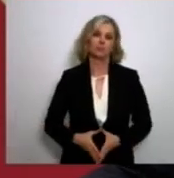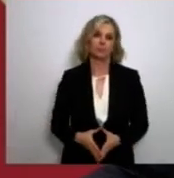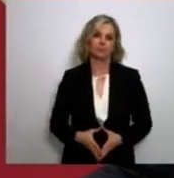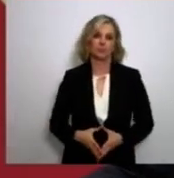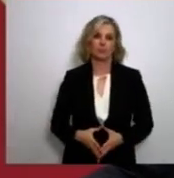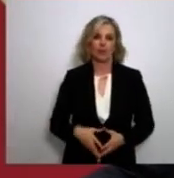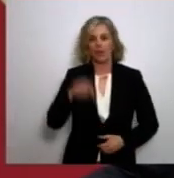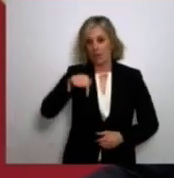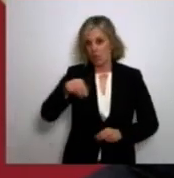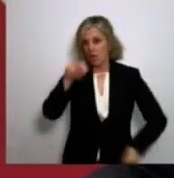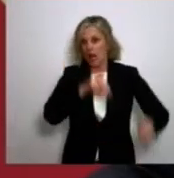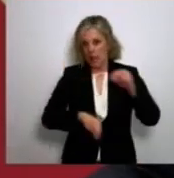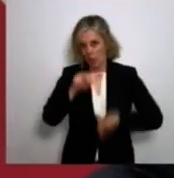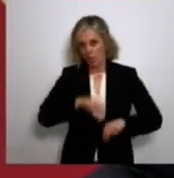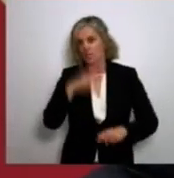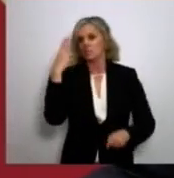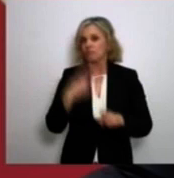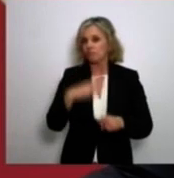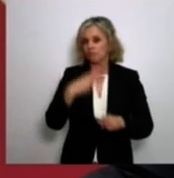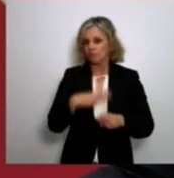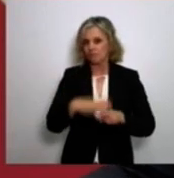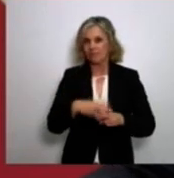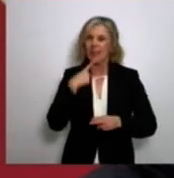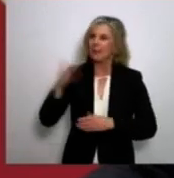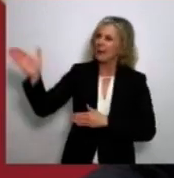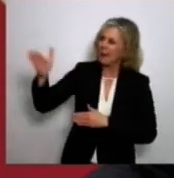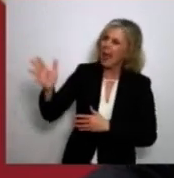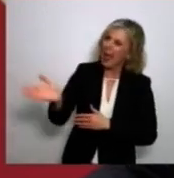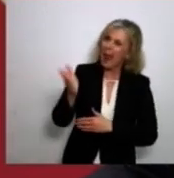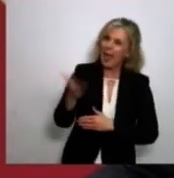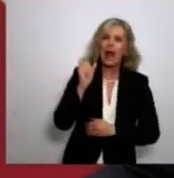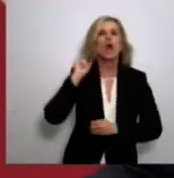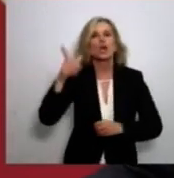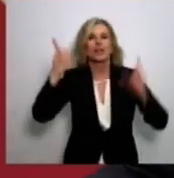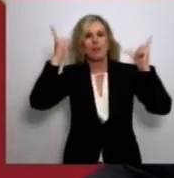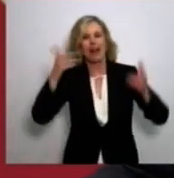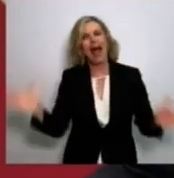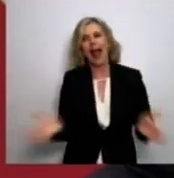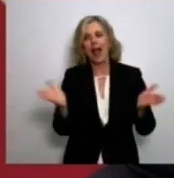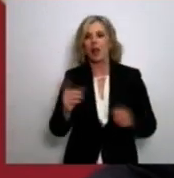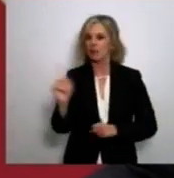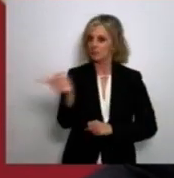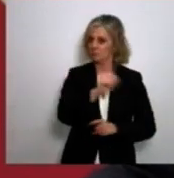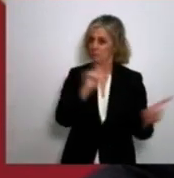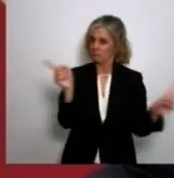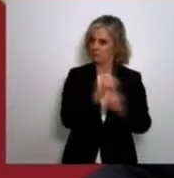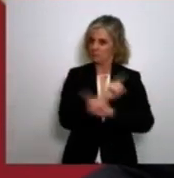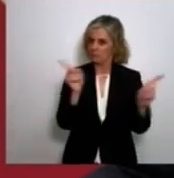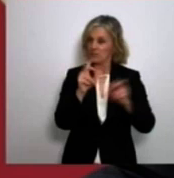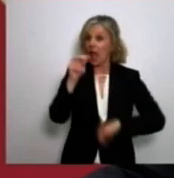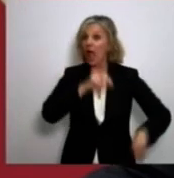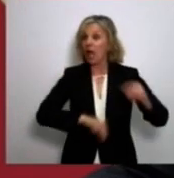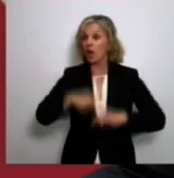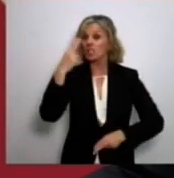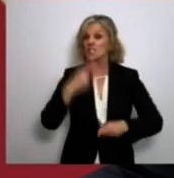Αυτές οι εκλογές δεν είναι εκλογές στις οποίες θα χτυπάει ο ένας την πλάτη του άλλου και θα λέει εμπρός για τη γιορτή της δημοκρατίας. Αυτές οι εκλογές είναι εκλογές που